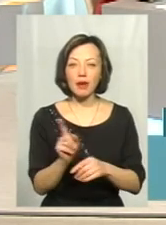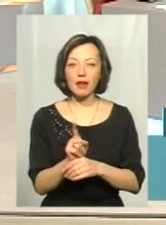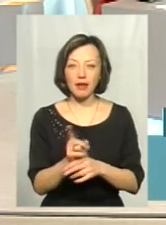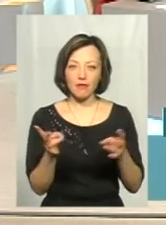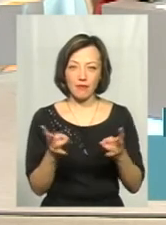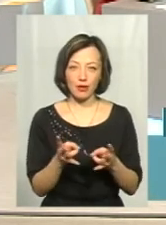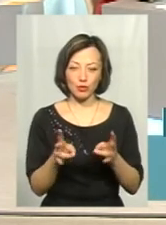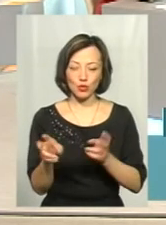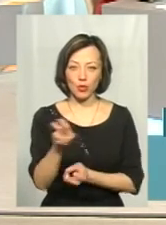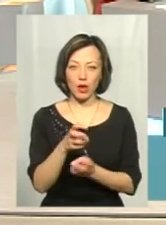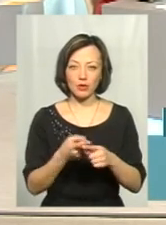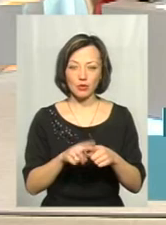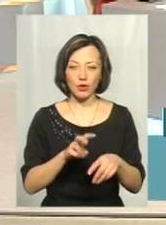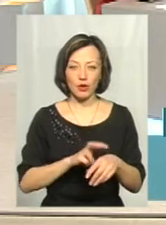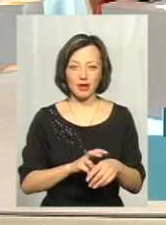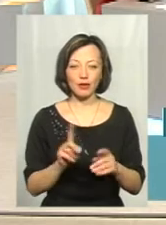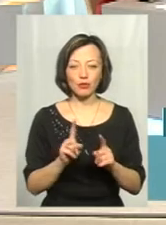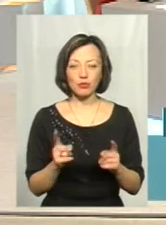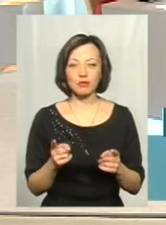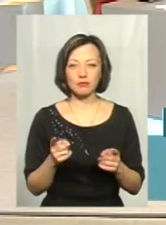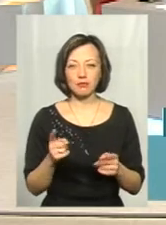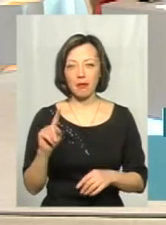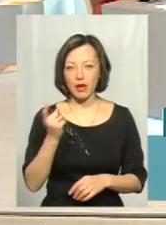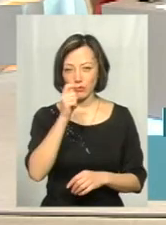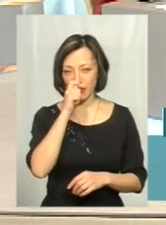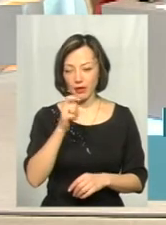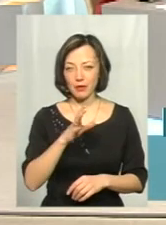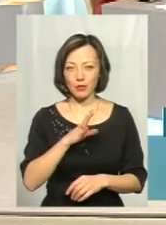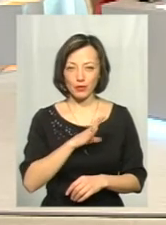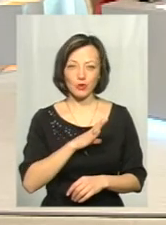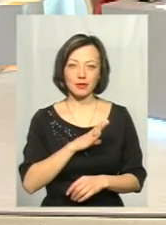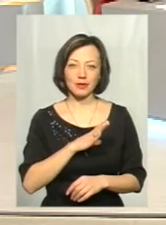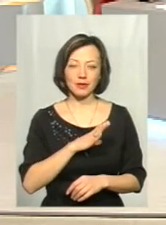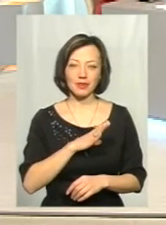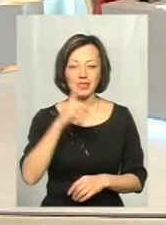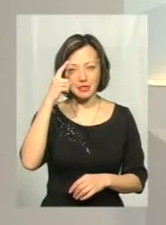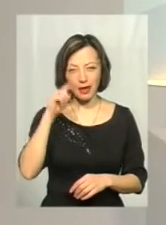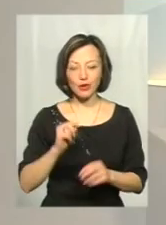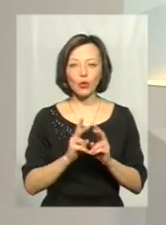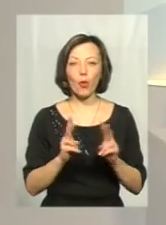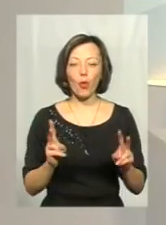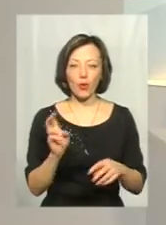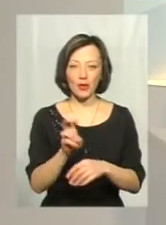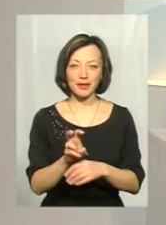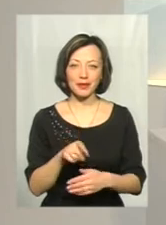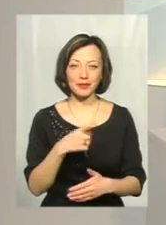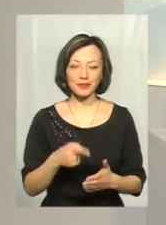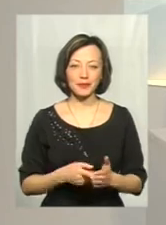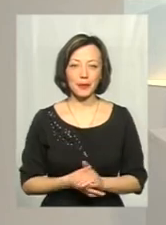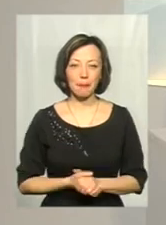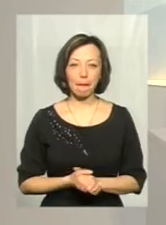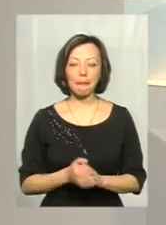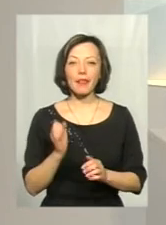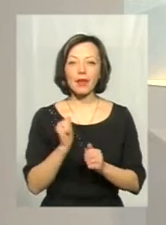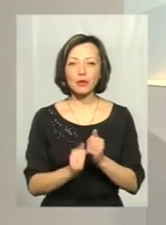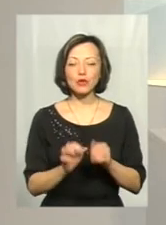варто його шукати, визначати, щоб вже в 1 квітня бути, ну, знати, до кого йти? Я думаю, що для